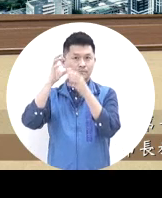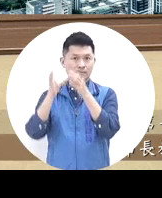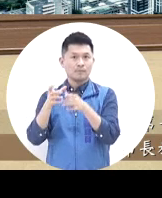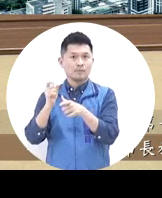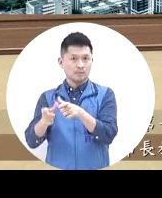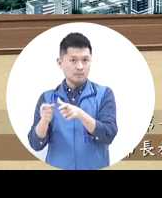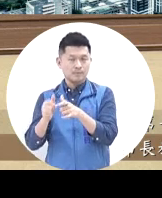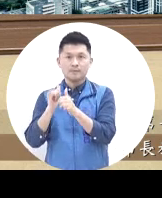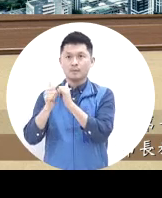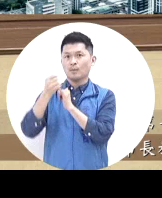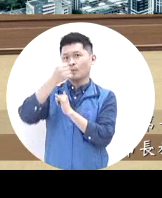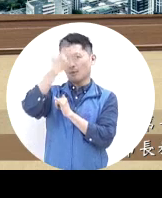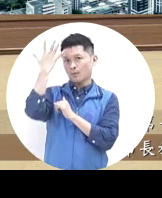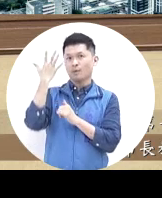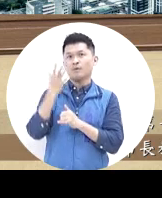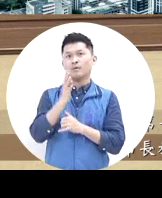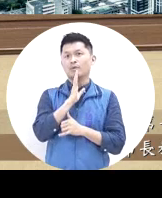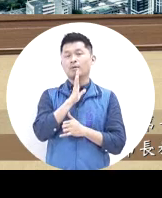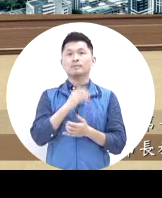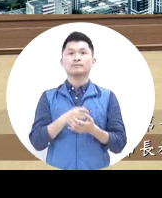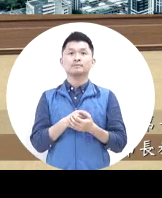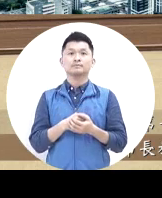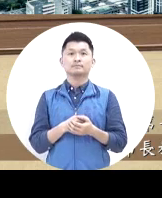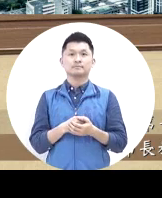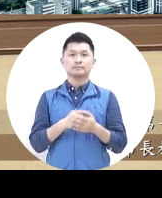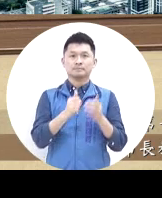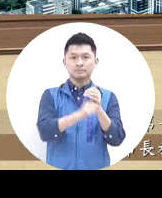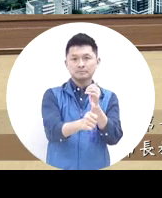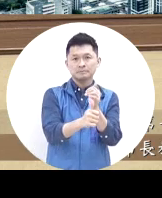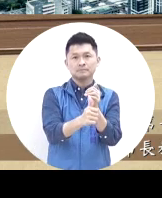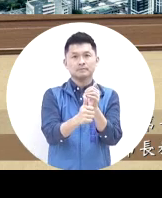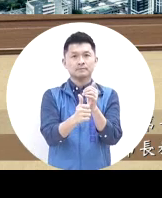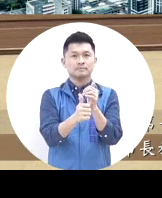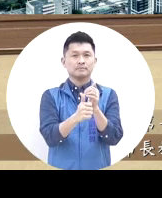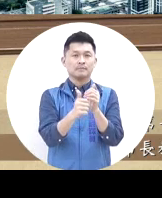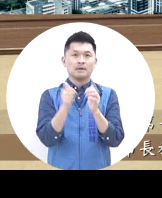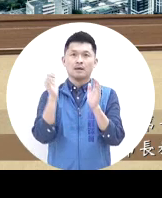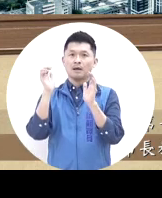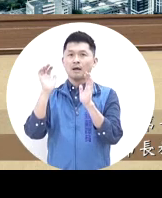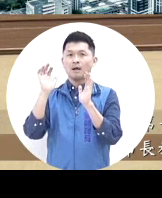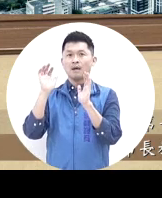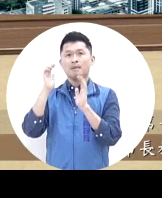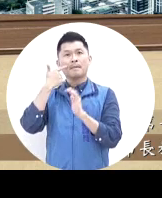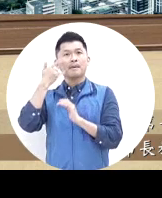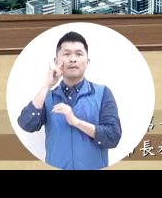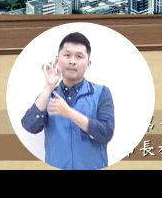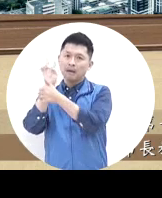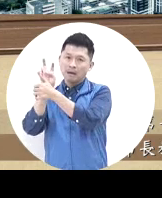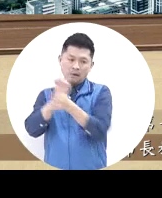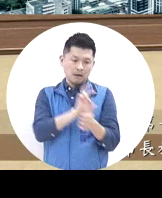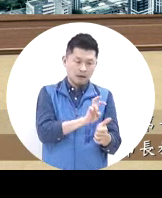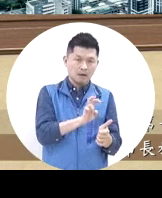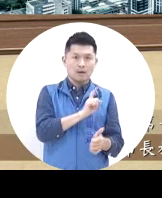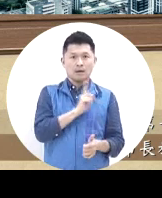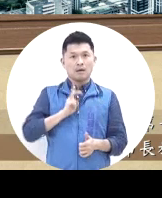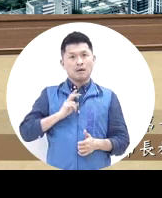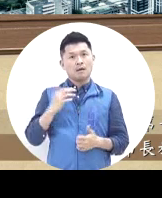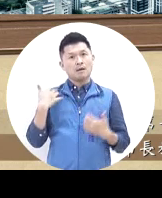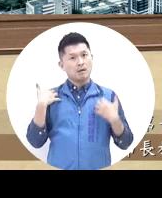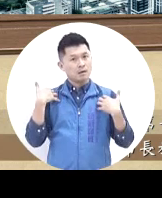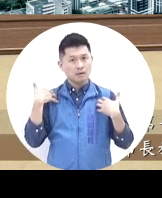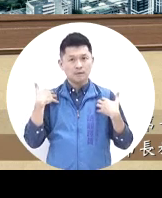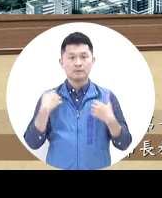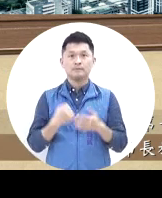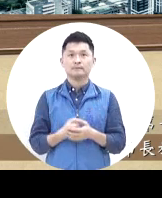年，很多都要负担子女跟父母的三明治青年，所以青年绝对是我们最